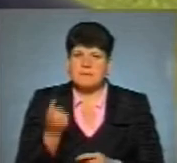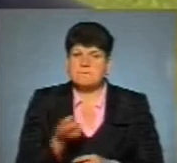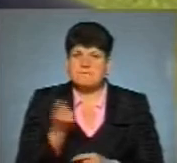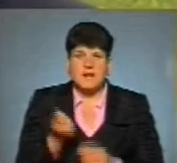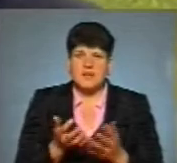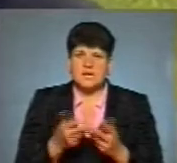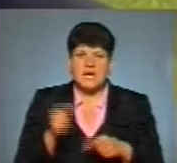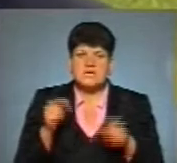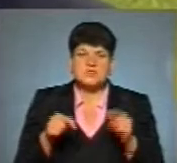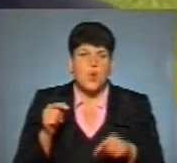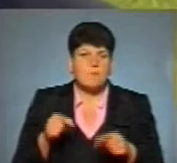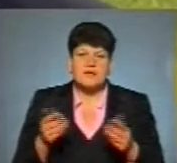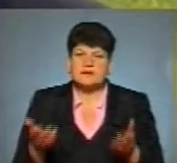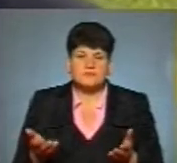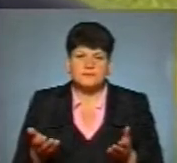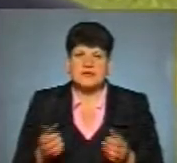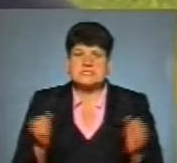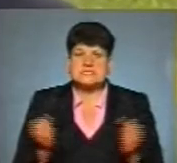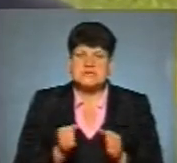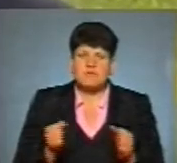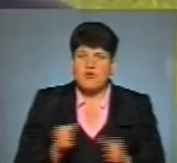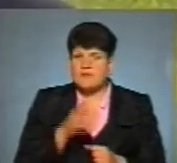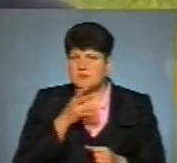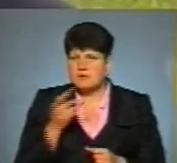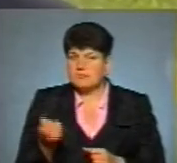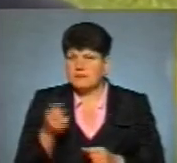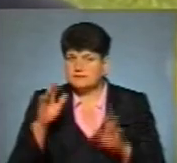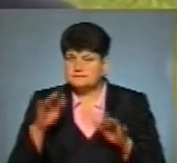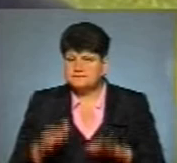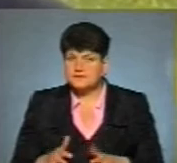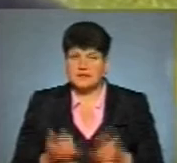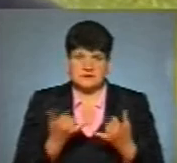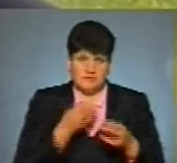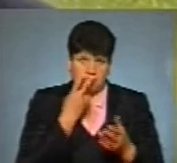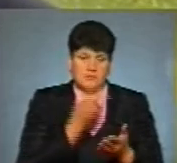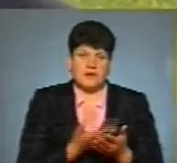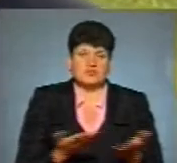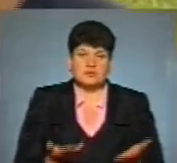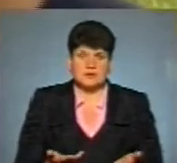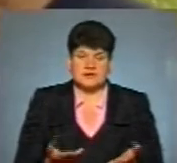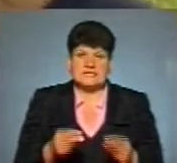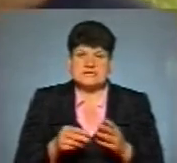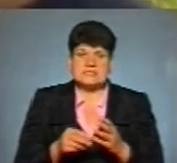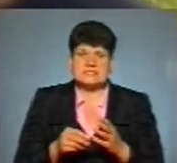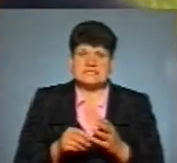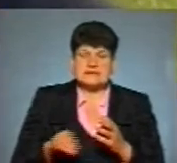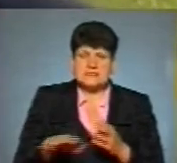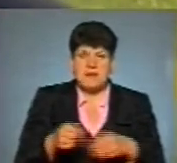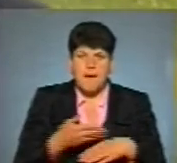малою кількістю опадів, як в зимовий період, так само і зараз, як ви бачите, земля